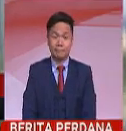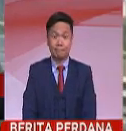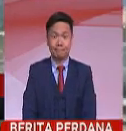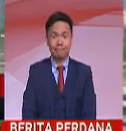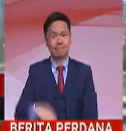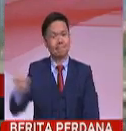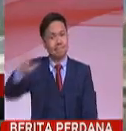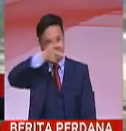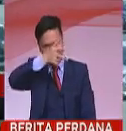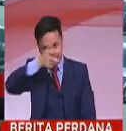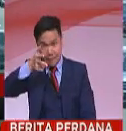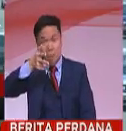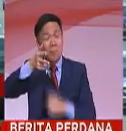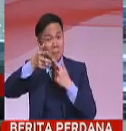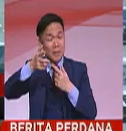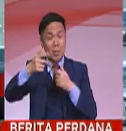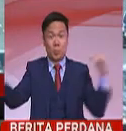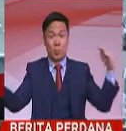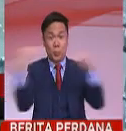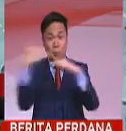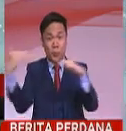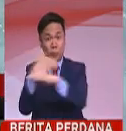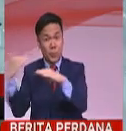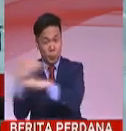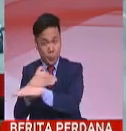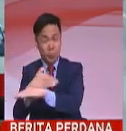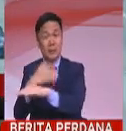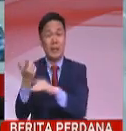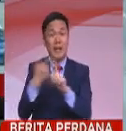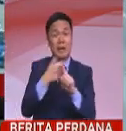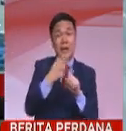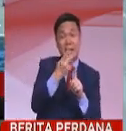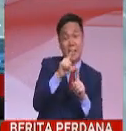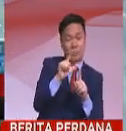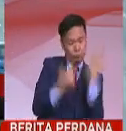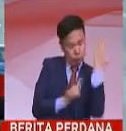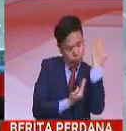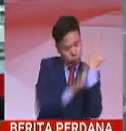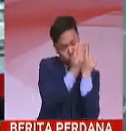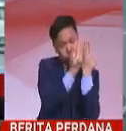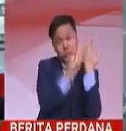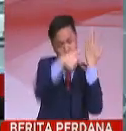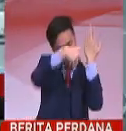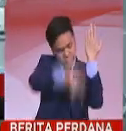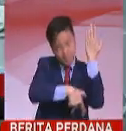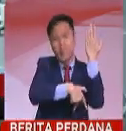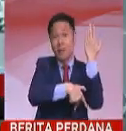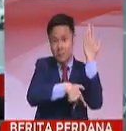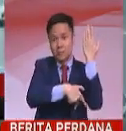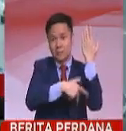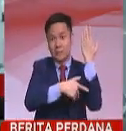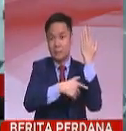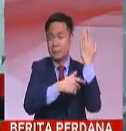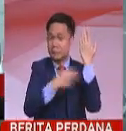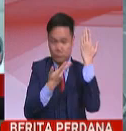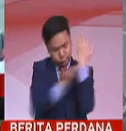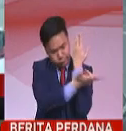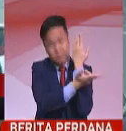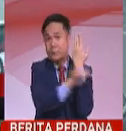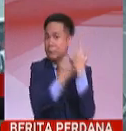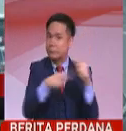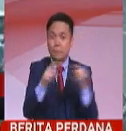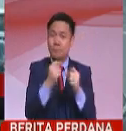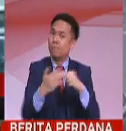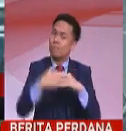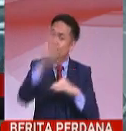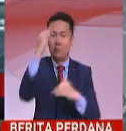Tinjauan kami petang tadi mendapati aliran trafik keluar dari ibu negara ke arah utara, selatan dan timur semenanjung terus meningkat.